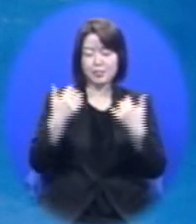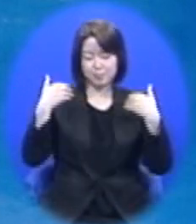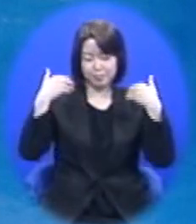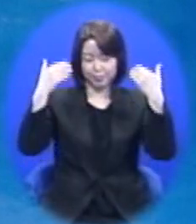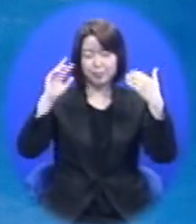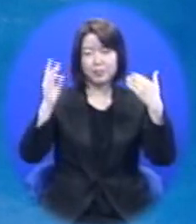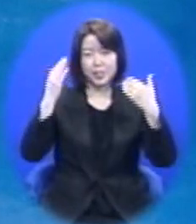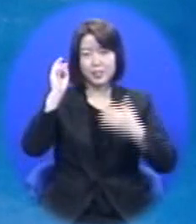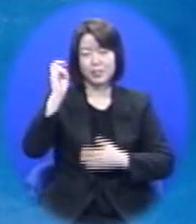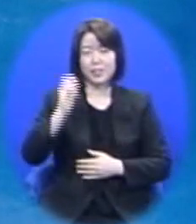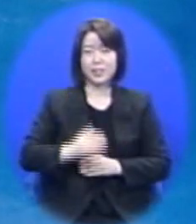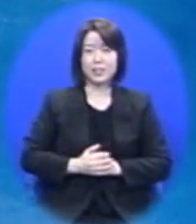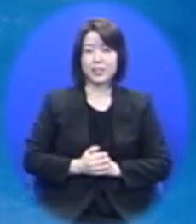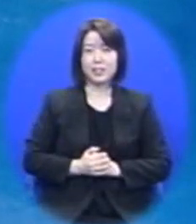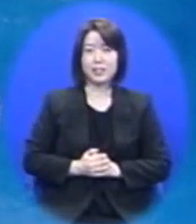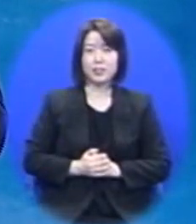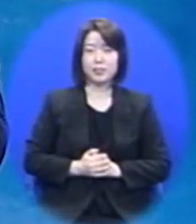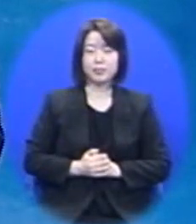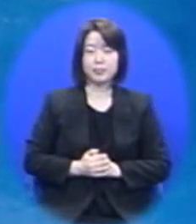네. 그런데